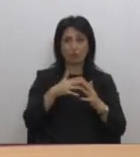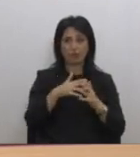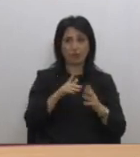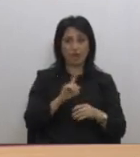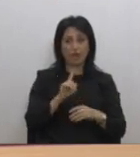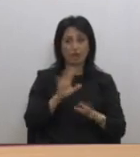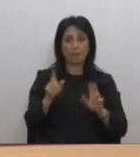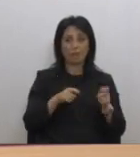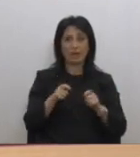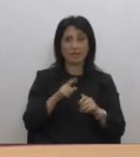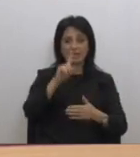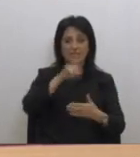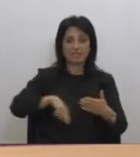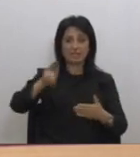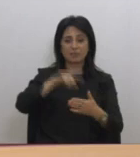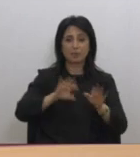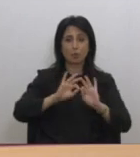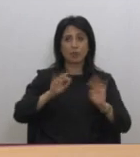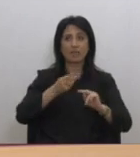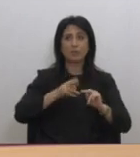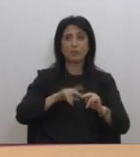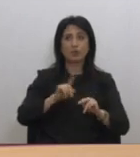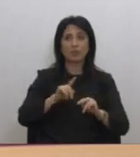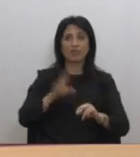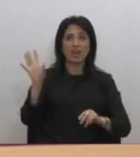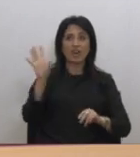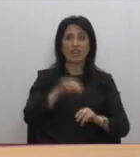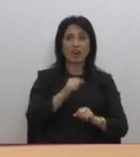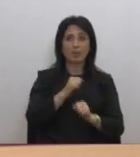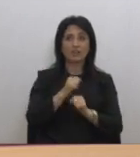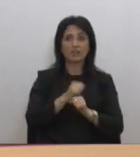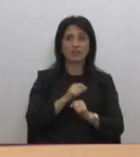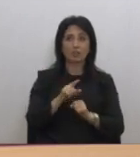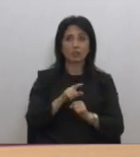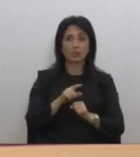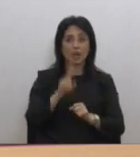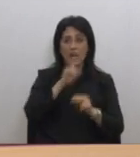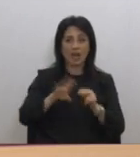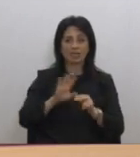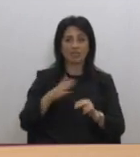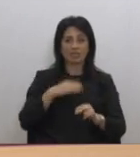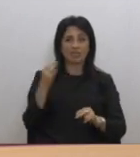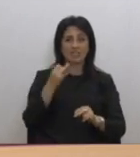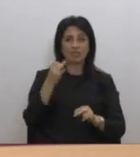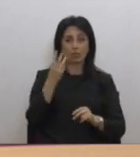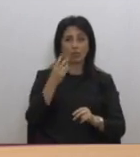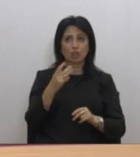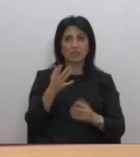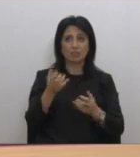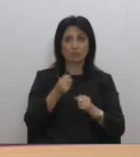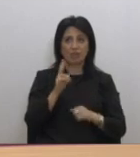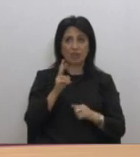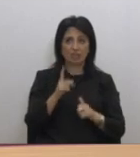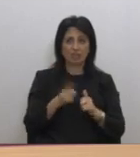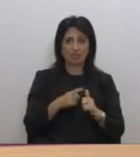არა, პრეზიდენტს იმპიჩმენტს უცხადებთ, იმიტომ რომ ყველაფერს აკეთებს, რომ არ დავსკარგოთ ჩვენ ისტორიული შანსი და მივიღოთ